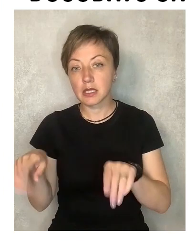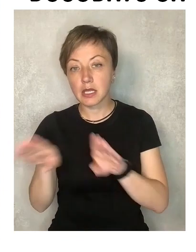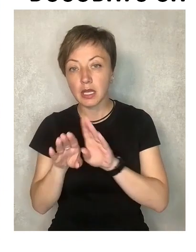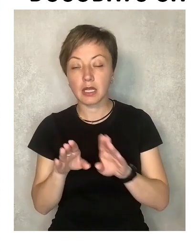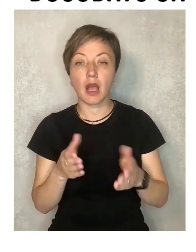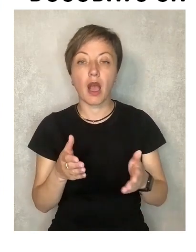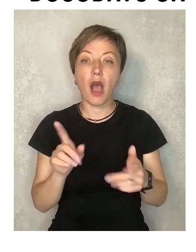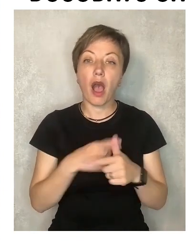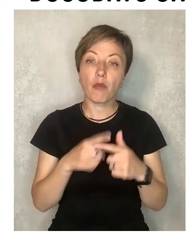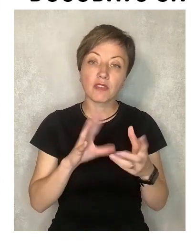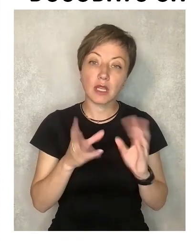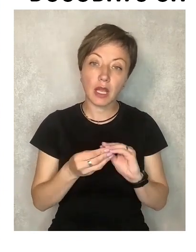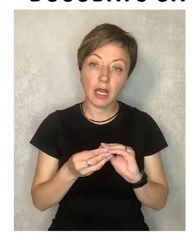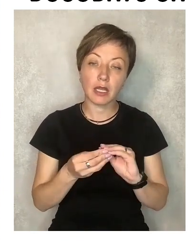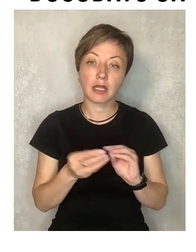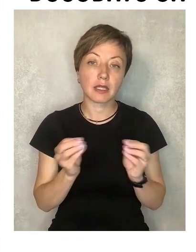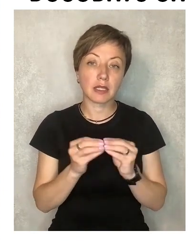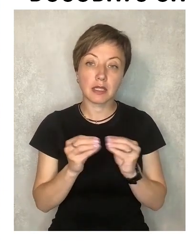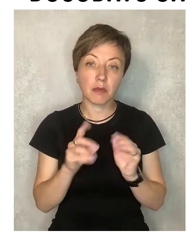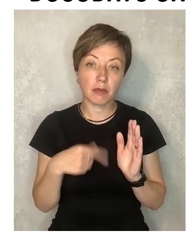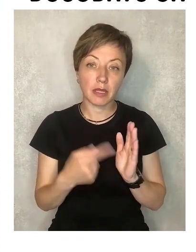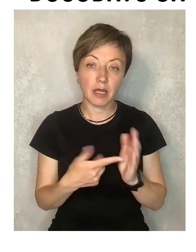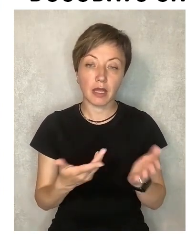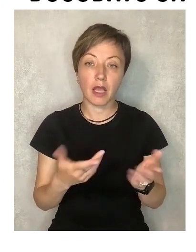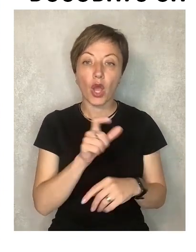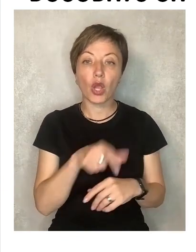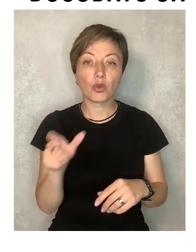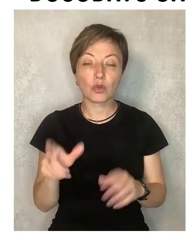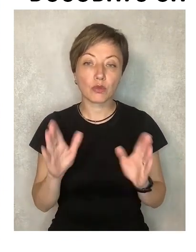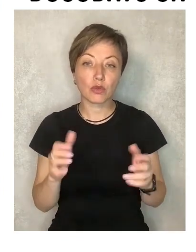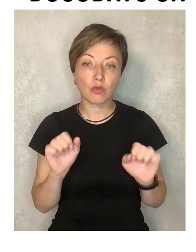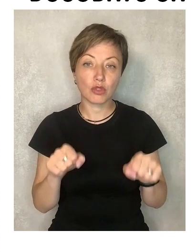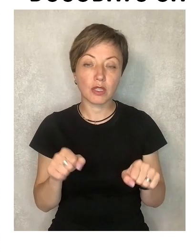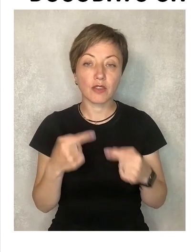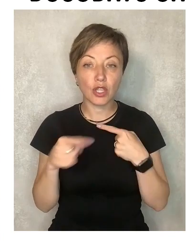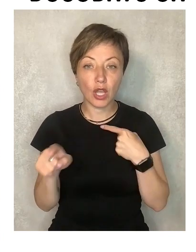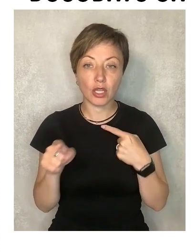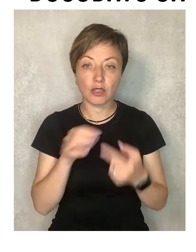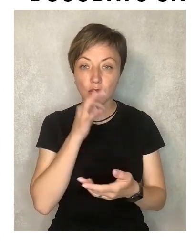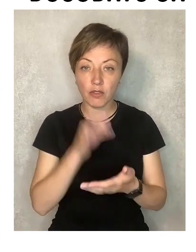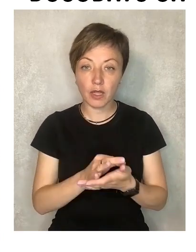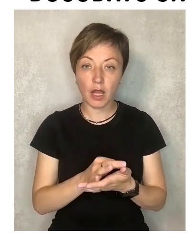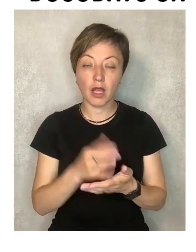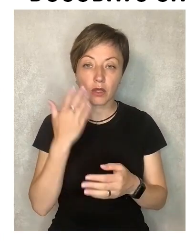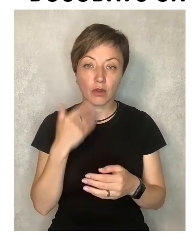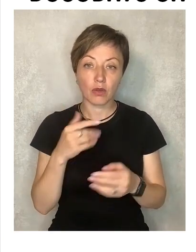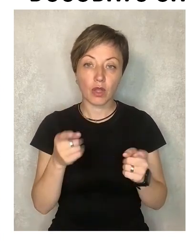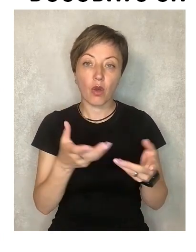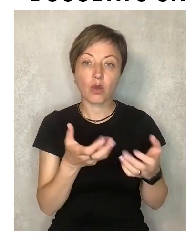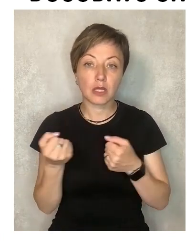Або взагалі ставити ті самі питання. Та, і, тобто люди будуть, можливо, інакше відповідати після того, як вони